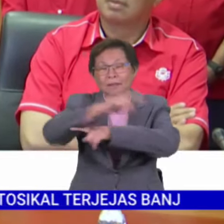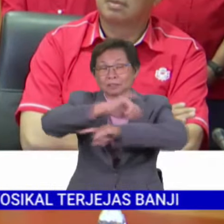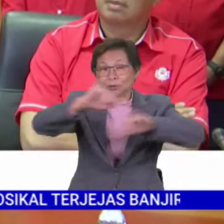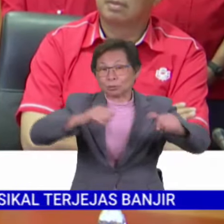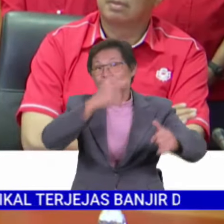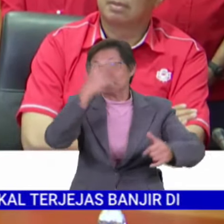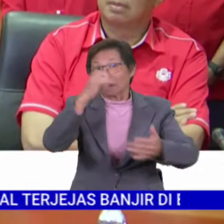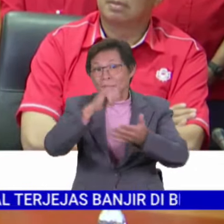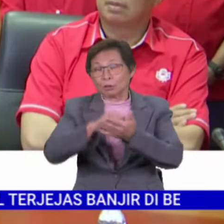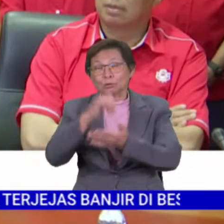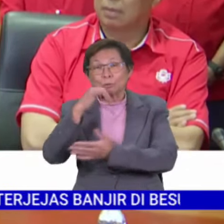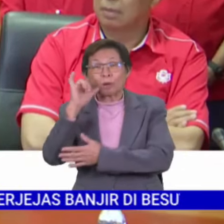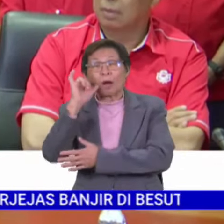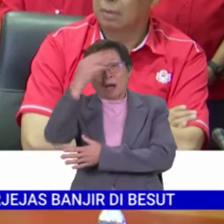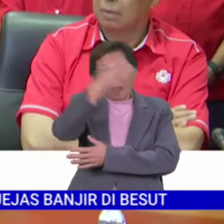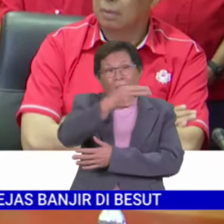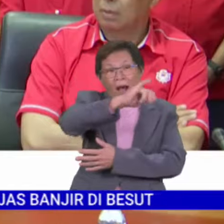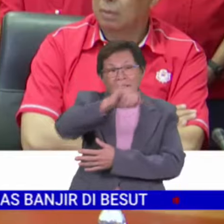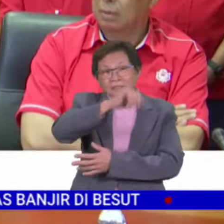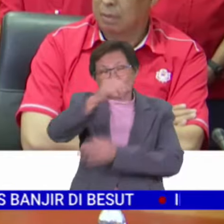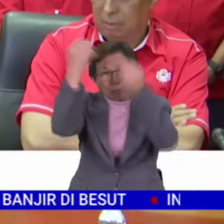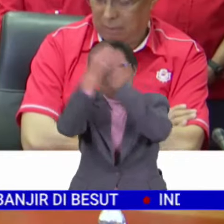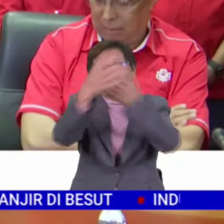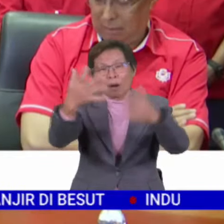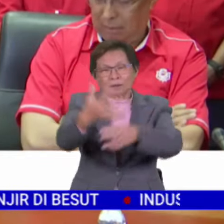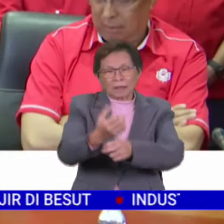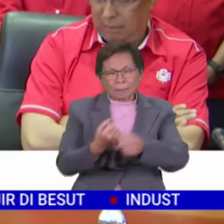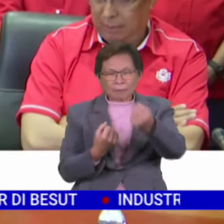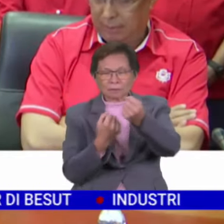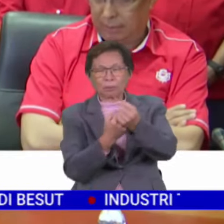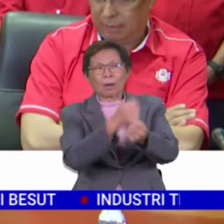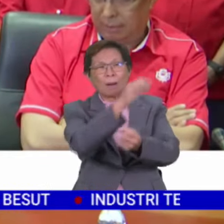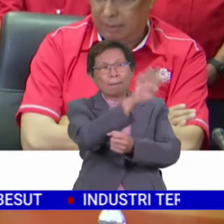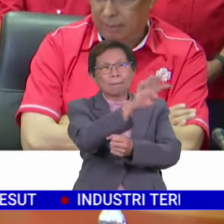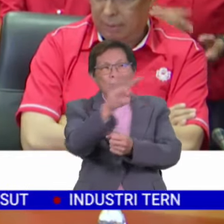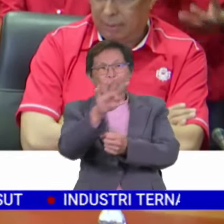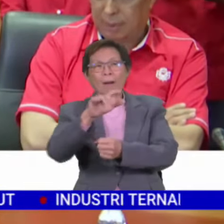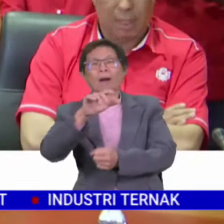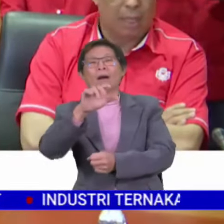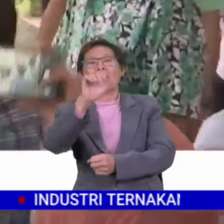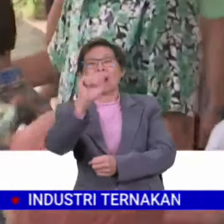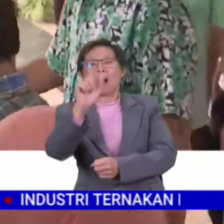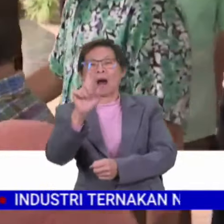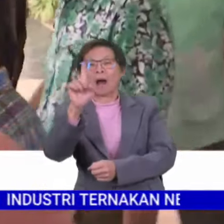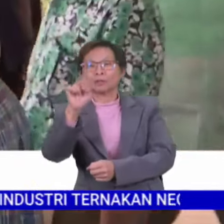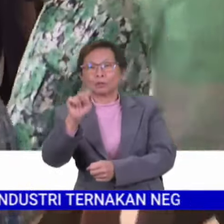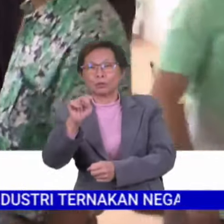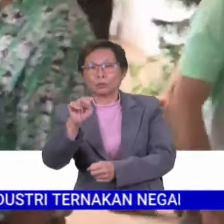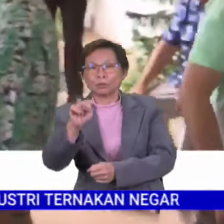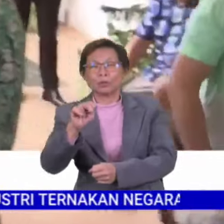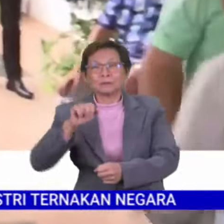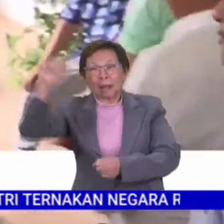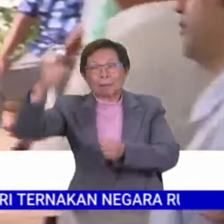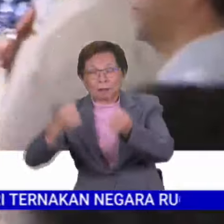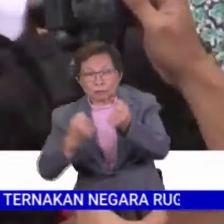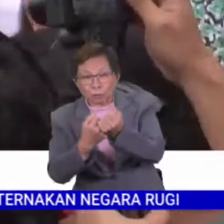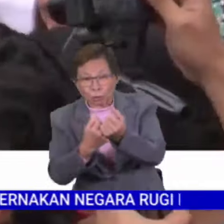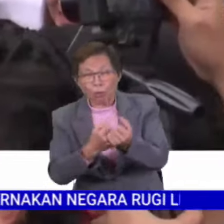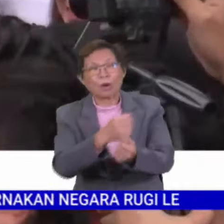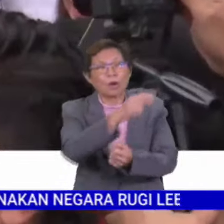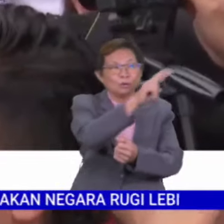itu semalam, Datuk Seri Haji Jin mengumumkan telah memperoleh sokongan 44 ahli Dewan Undangan Negeri Adun Sabah